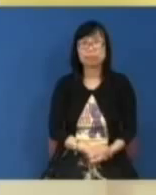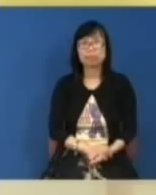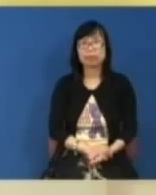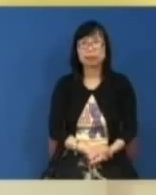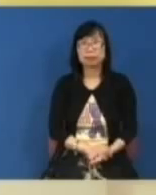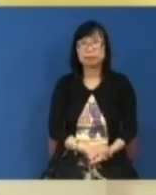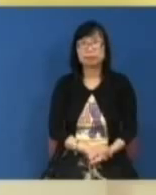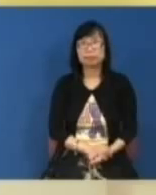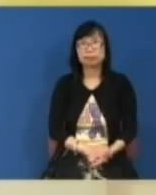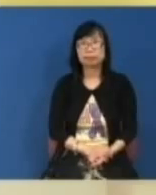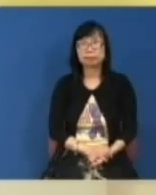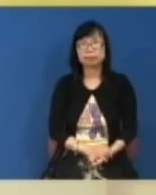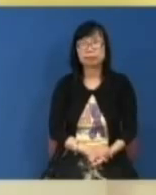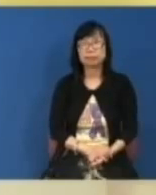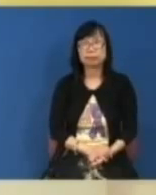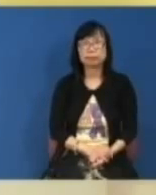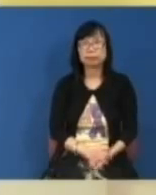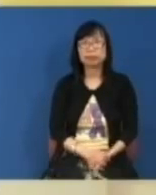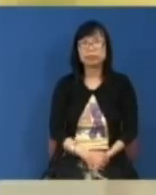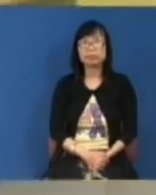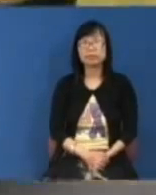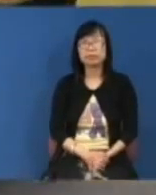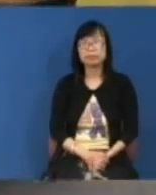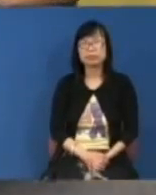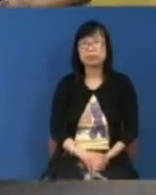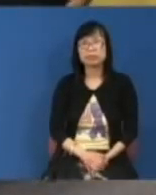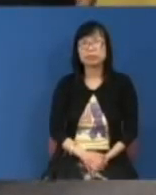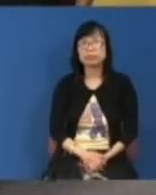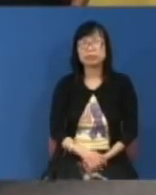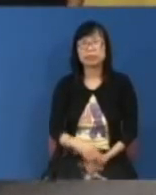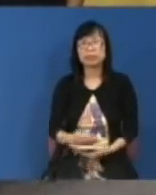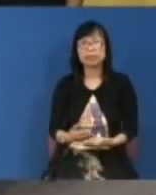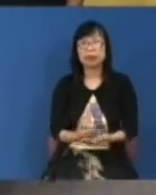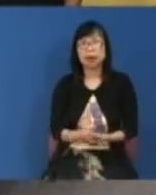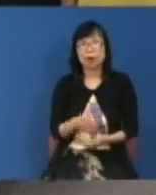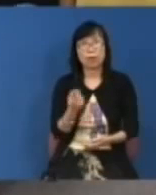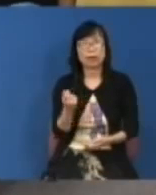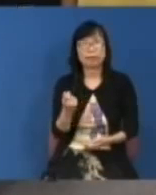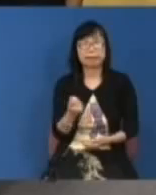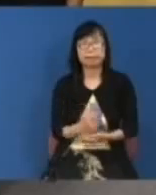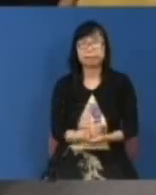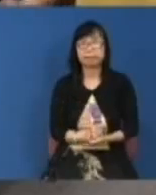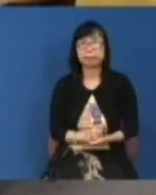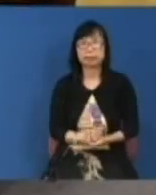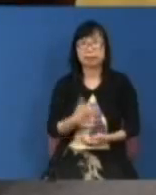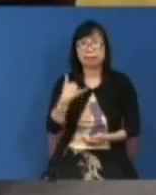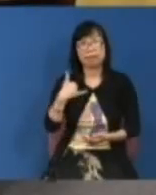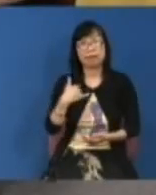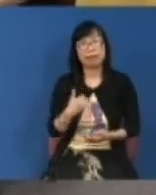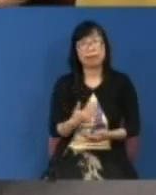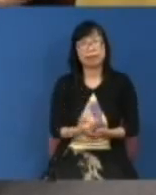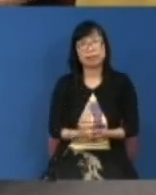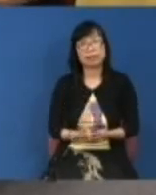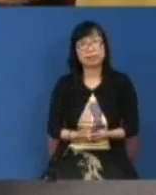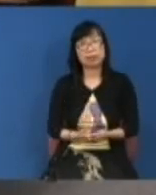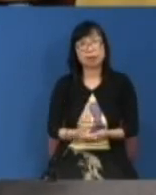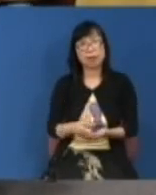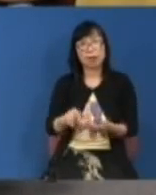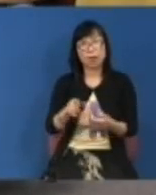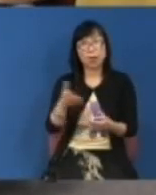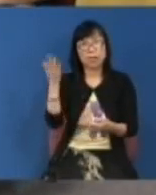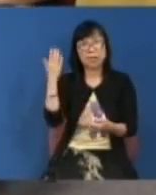係咪？ 即係喺地抽水，即係可能都係唔覺意。 唔係，即係唔係好簡單。即係你去 adopt 甘地個策